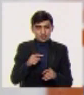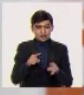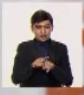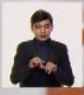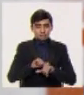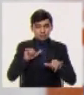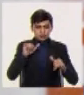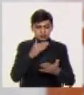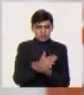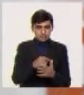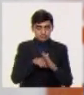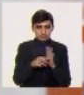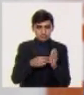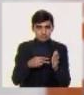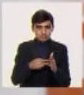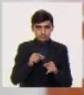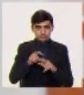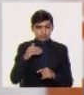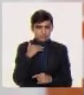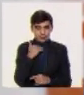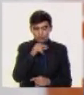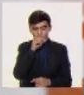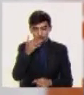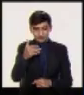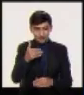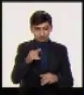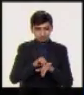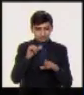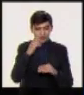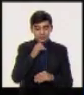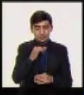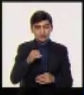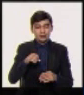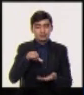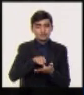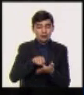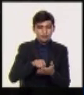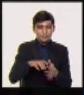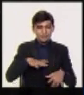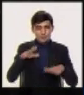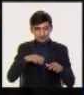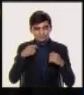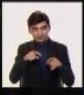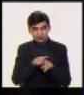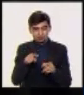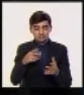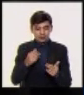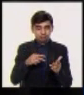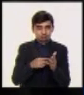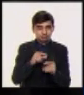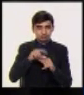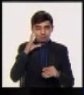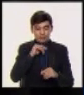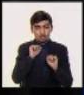существенно увеличивают себестоимость мяса птицы. Участники рынка не исключают повышение цен на продукцию, ведь